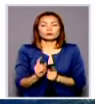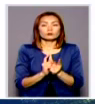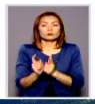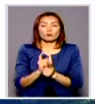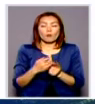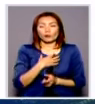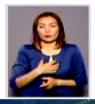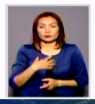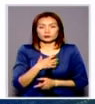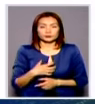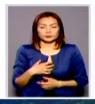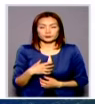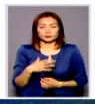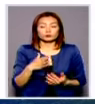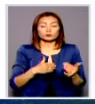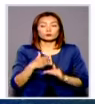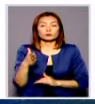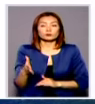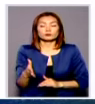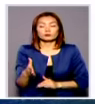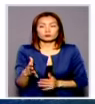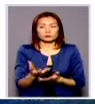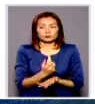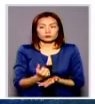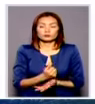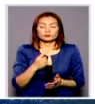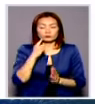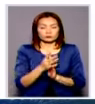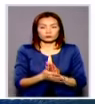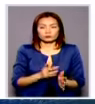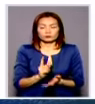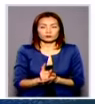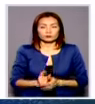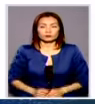өзгерістердің мәнін, мазмұнын, болашақтағы рөлін терең түсінгені жөн.